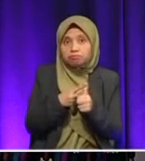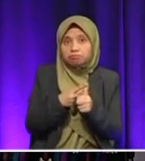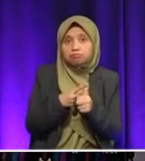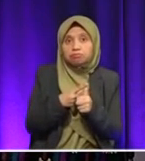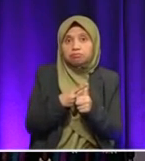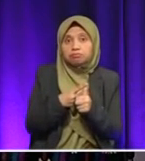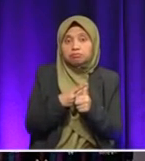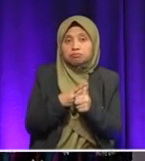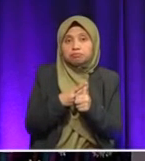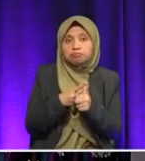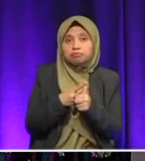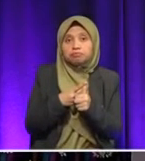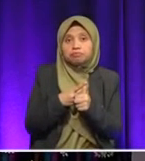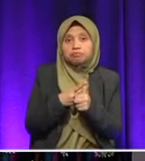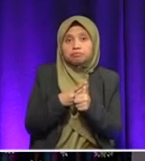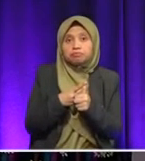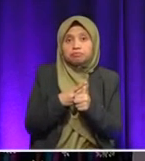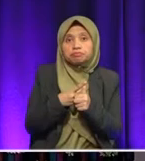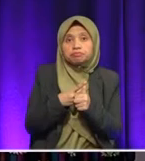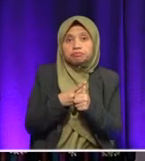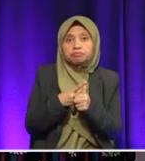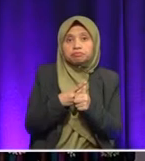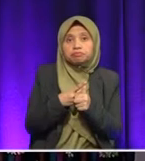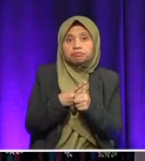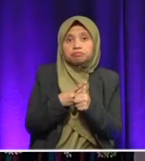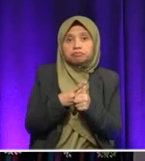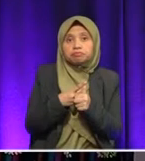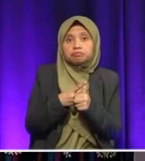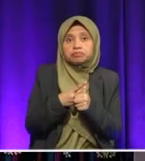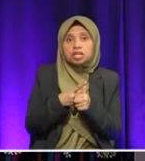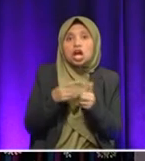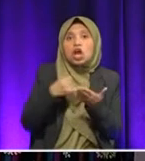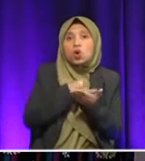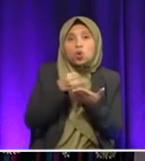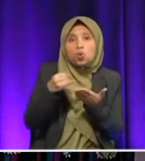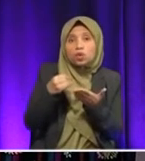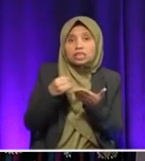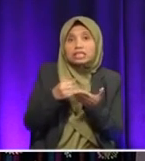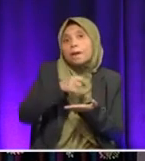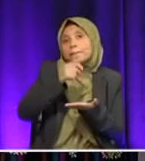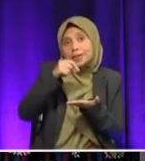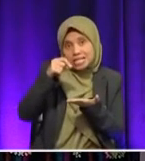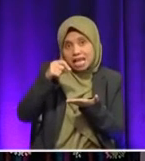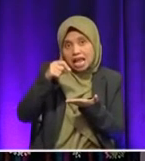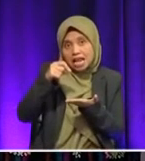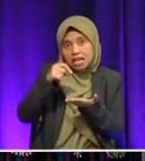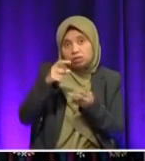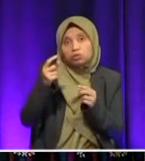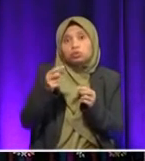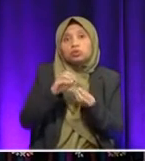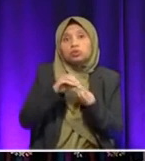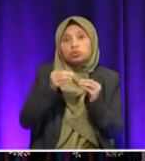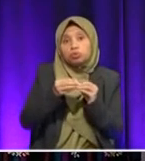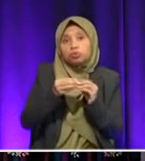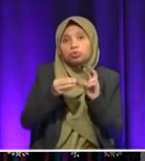sangat-sangat pop ide digunakan di sekolah satunya murid-murid kain lukisan pensil kemudian body